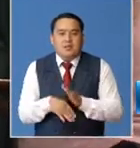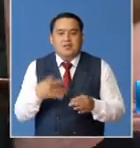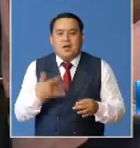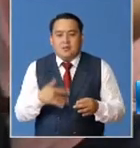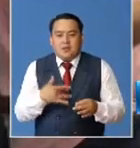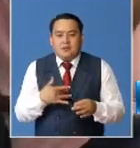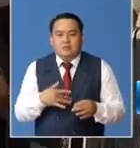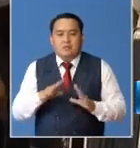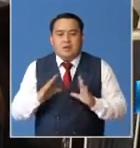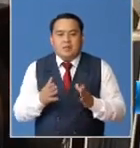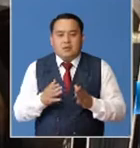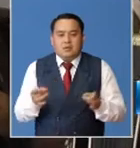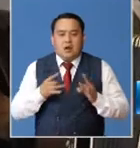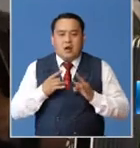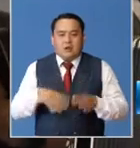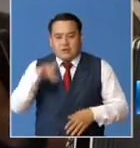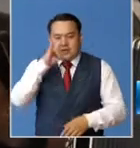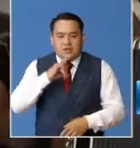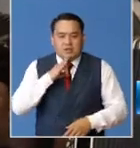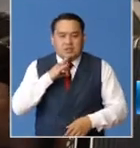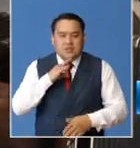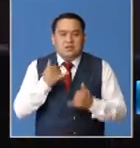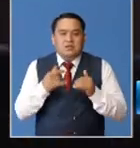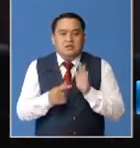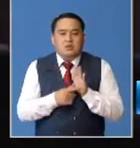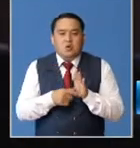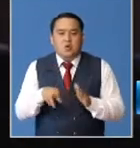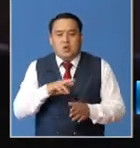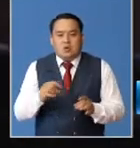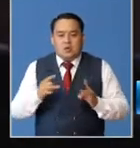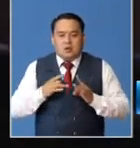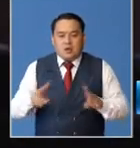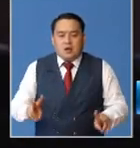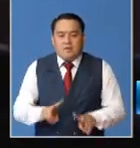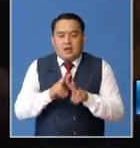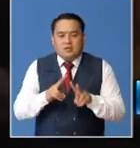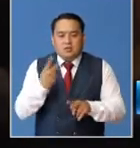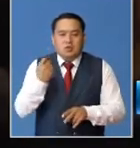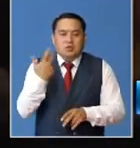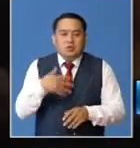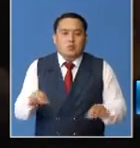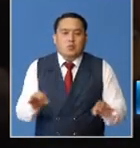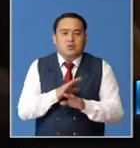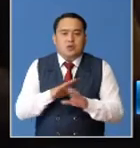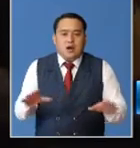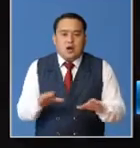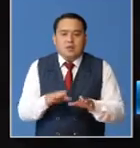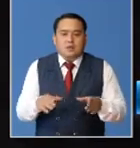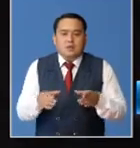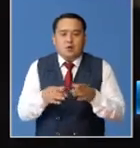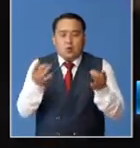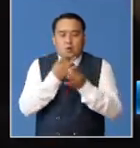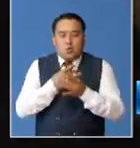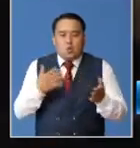обходится ни одно событие или торжество у казахов. Так, 7 июля на юбилей столицы около 130 музыкантов ансамбля Дворца